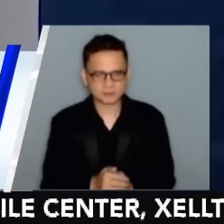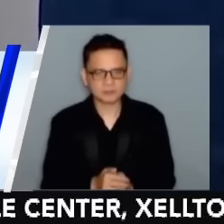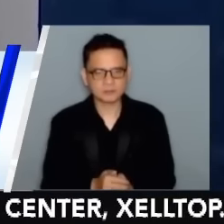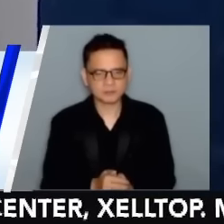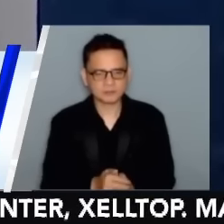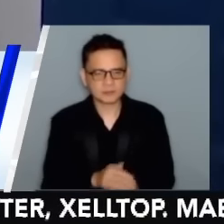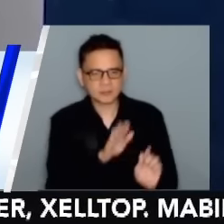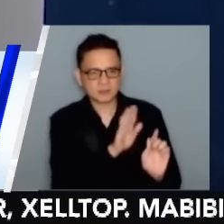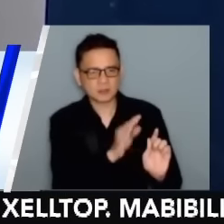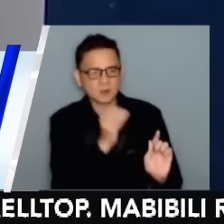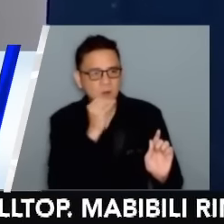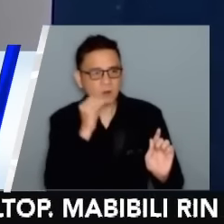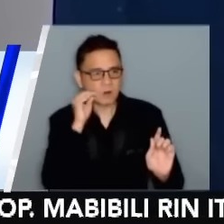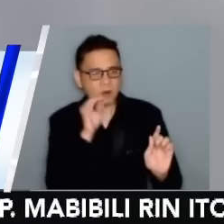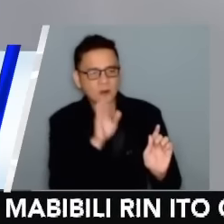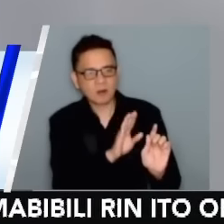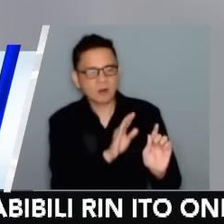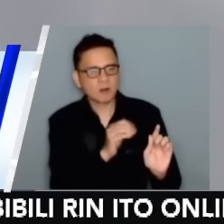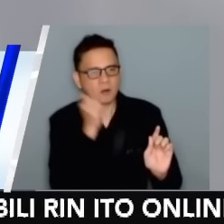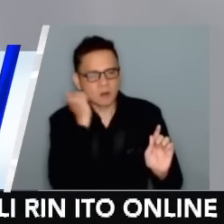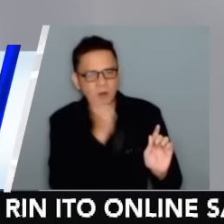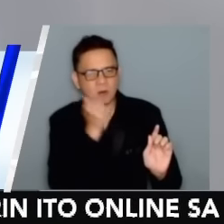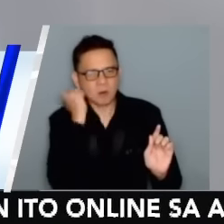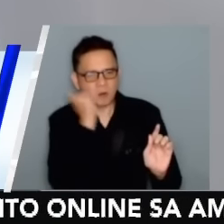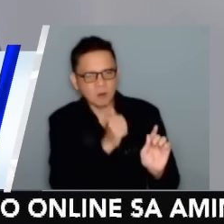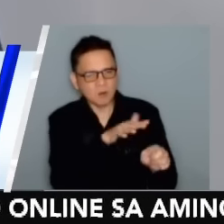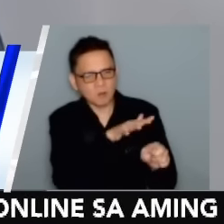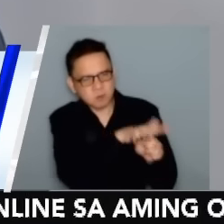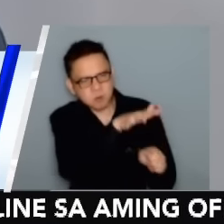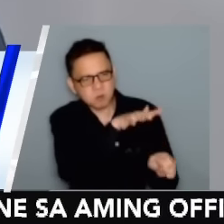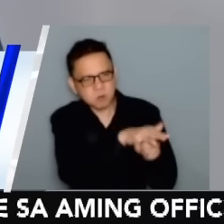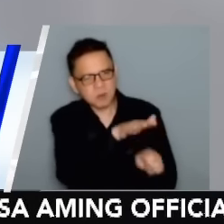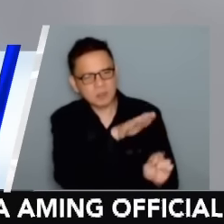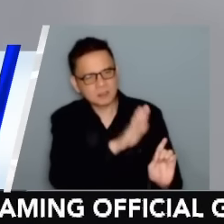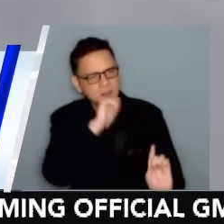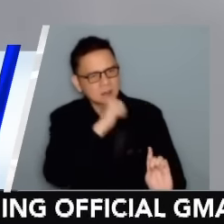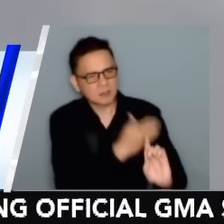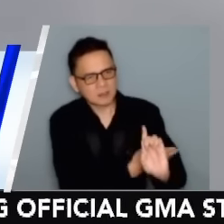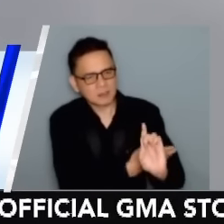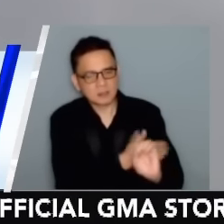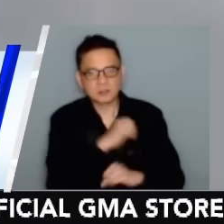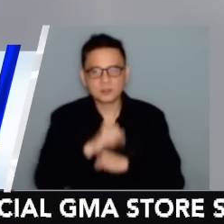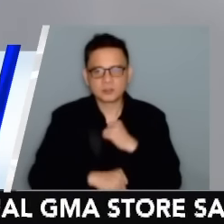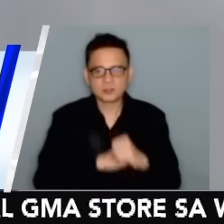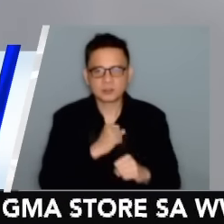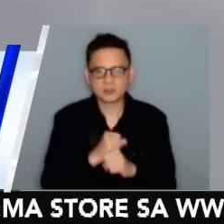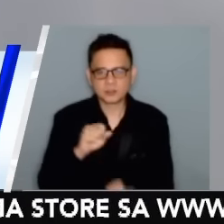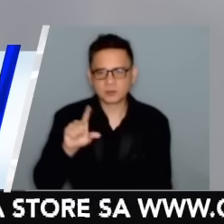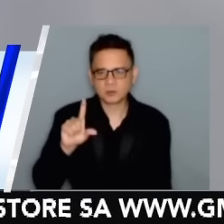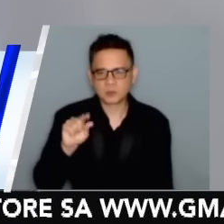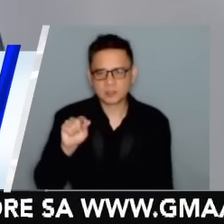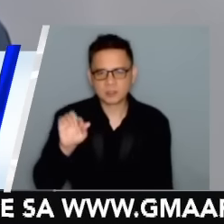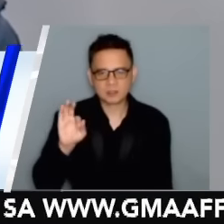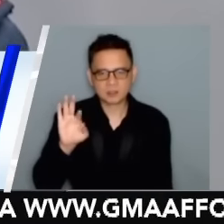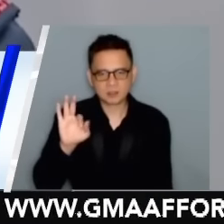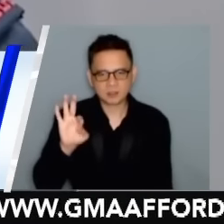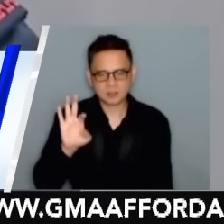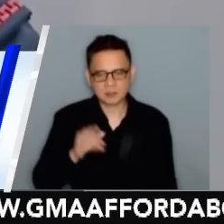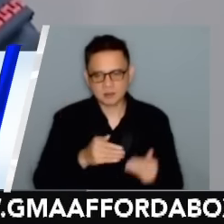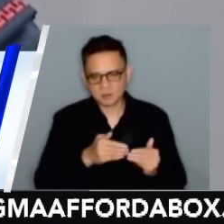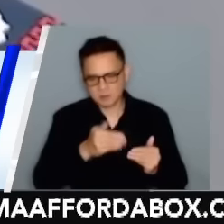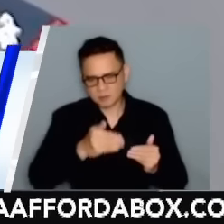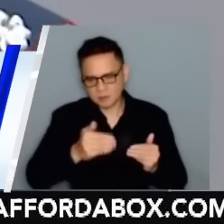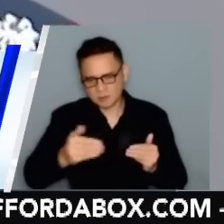paulit-ulit na panghahalay nangyari n 2019 then nasundan hanggang